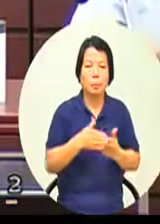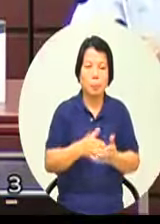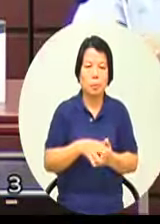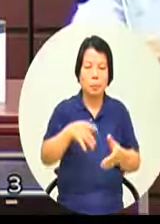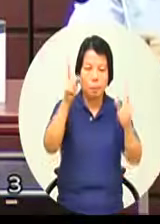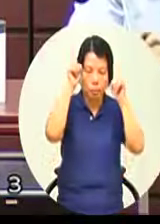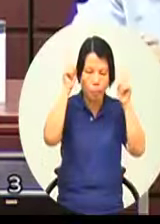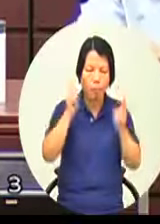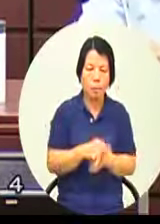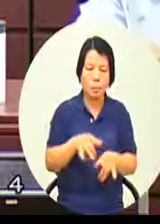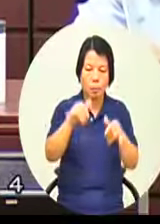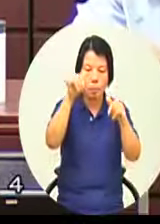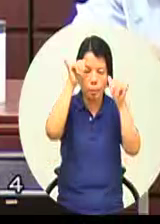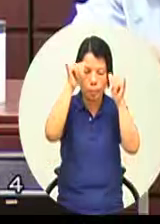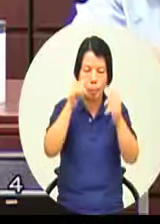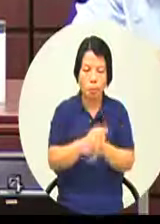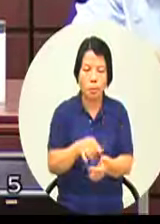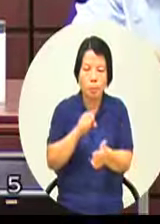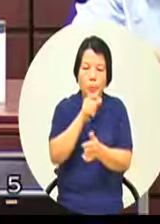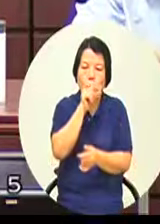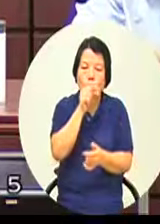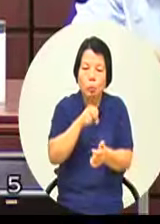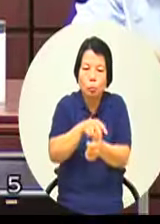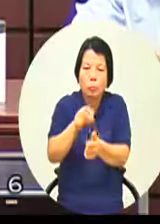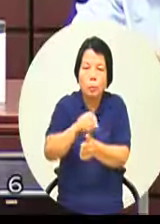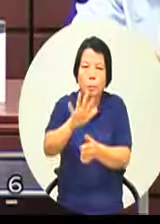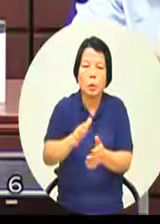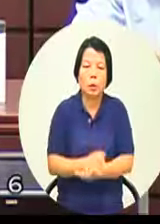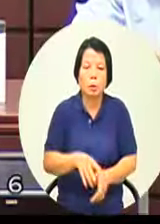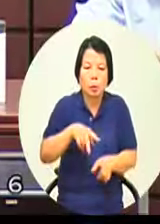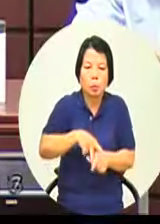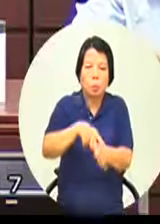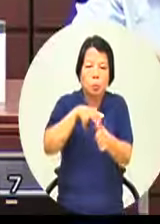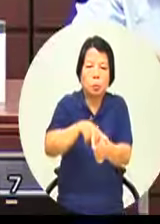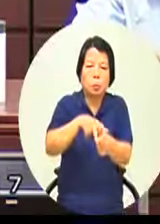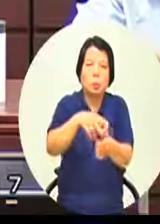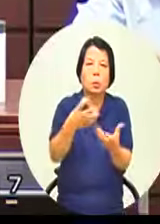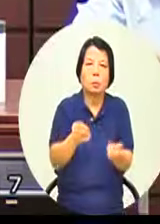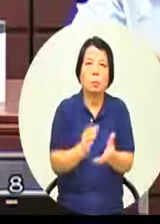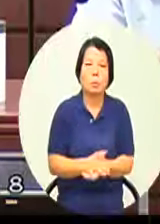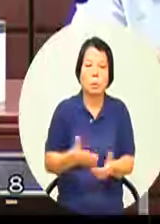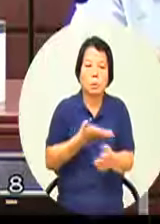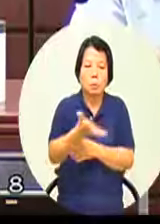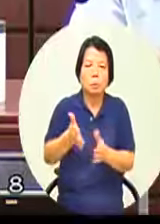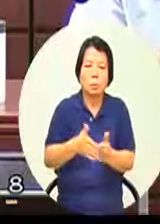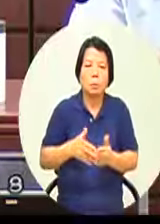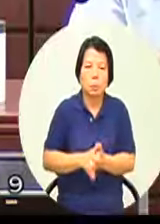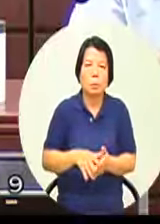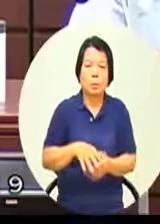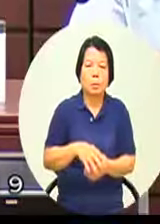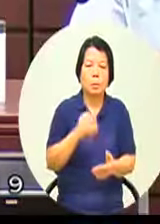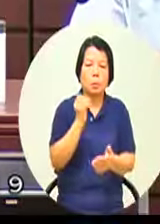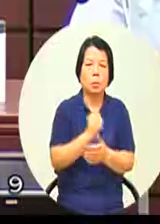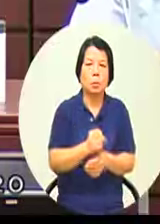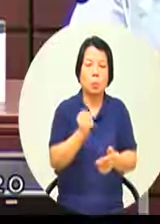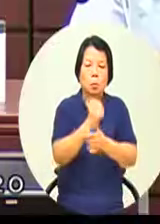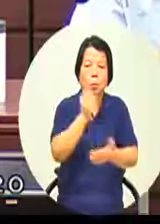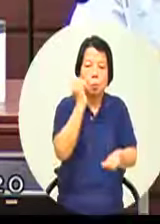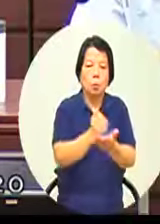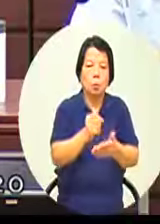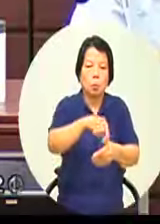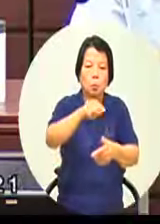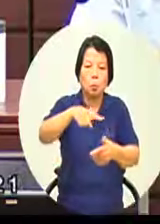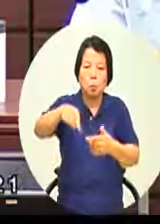啊、饲牛啊、饲鸡啊，但是伊要骑啊，结果因为我们给他打五啦，经过农委会后